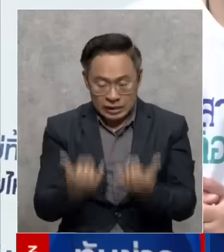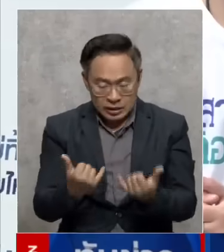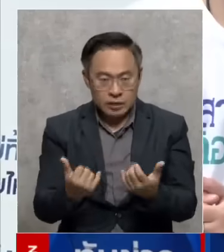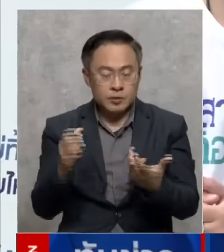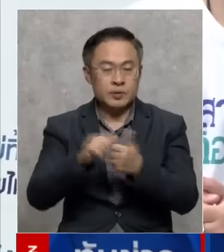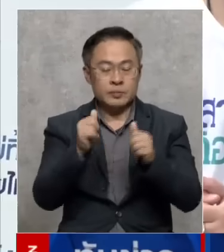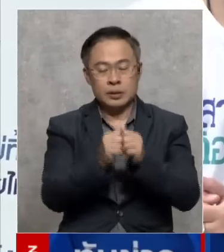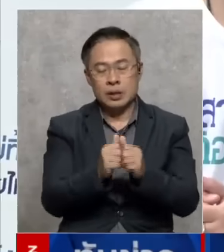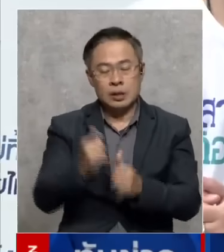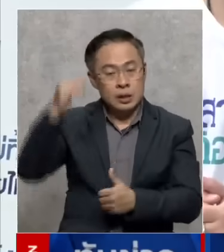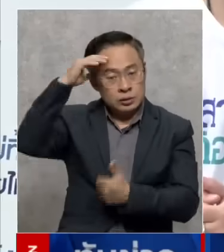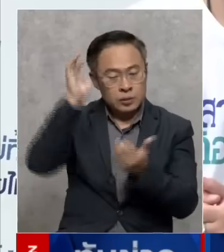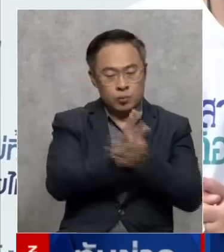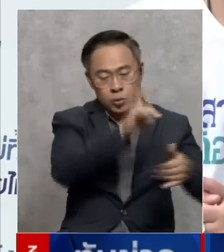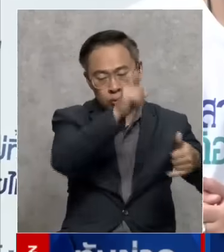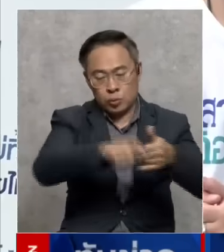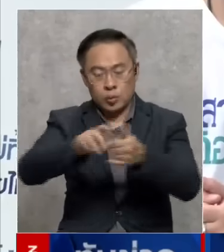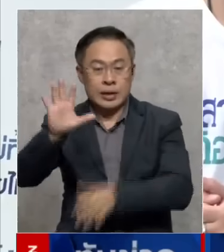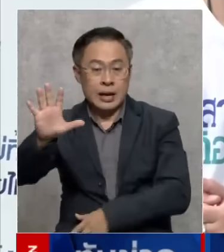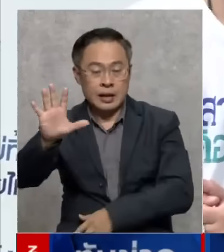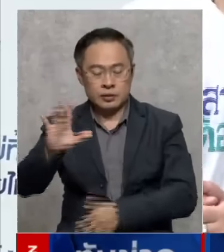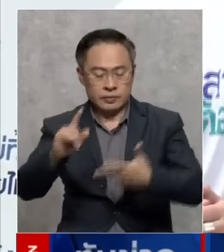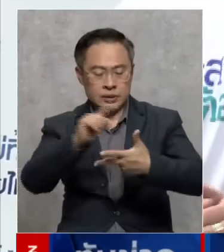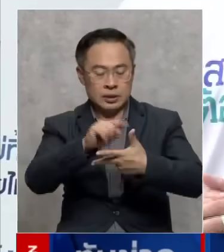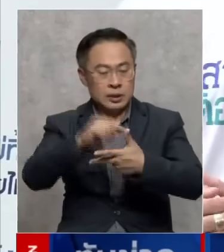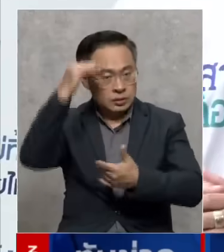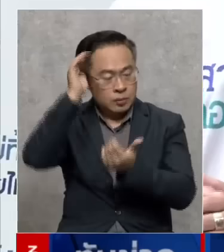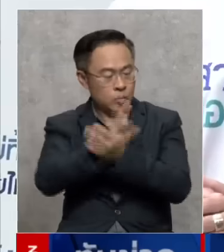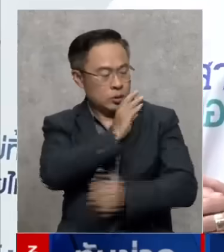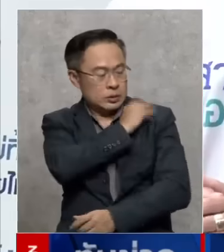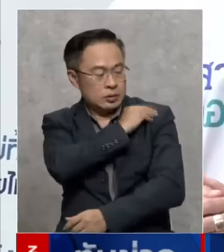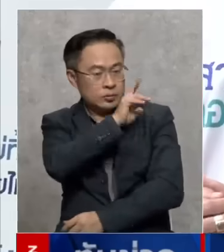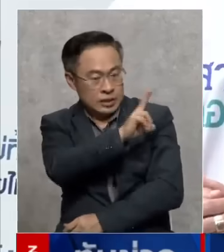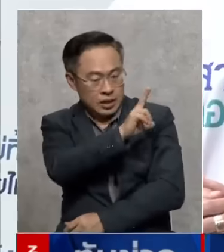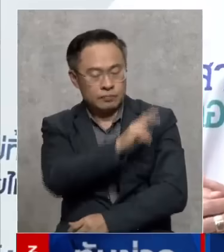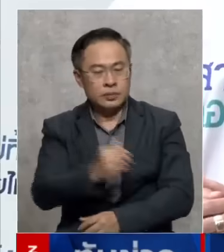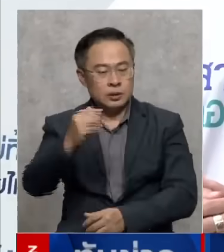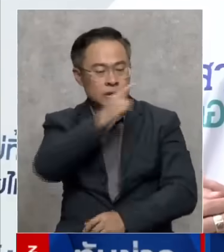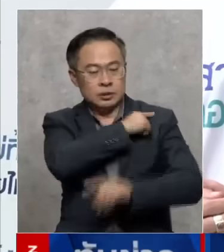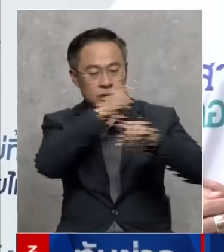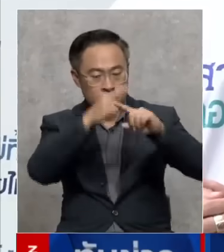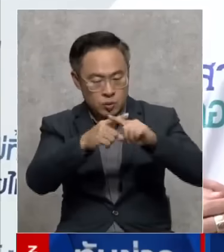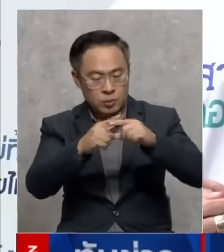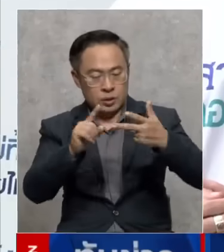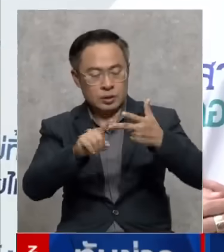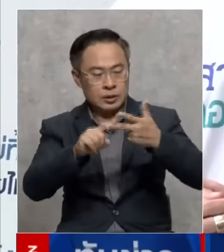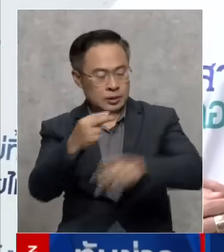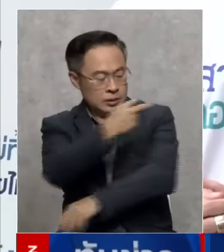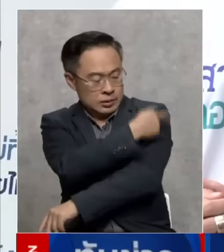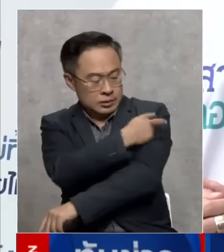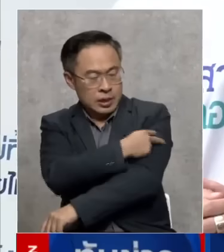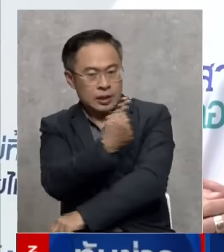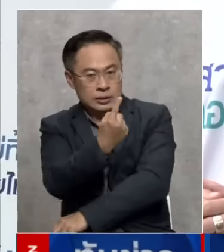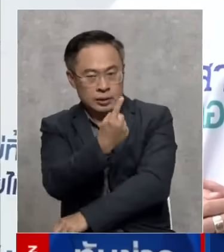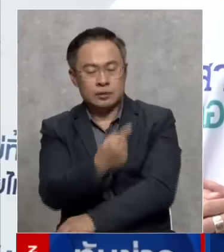มันคือระดับผู้กองหนึ่งดาบตำรวจ 1แล้วก็จ่าตำรวจอีก 1ส่วนตำรวจอีก 2ที่เป็นตำรวจชั้นสัญญาบัตรถูกสั่งตามหน้า